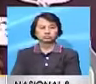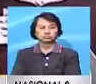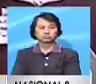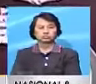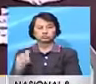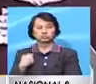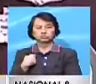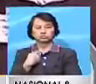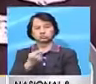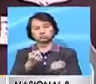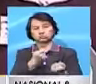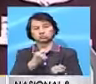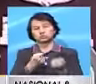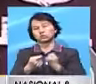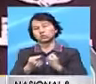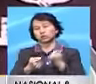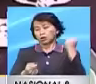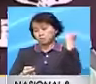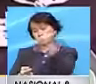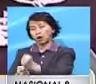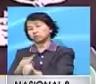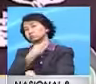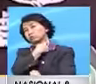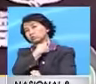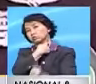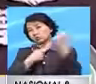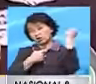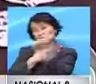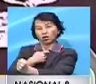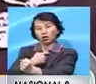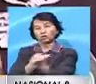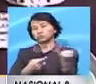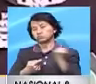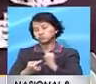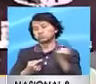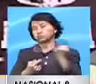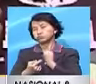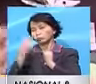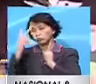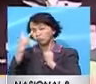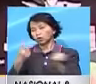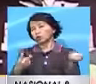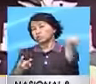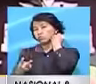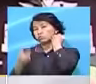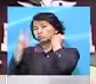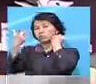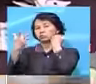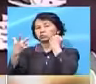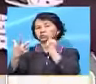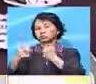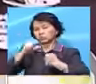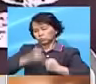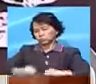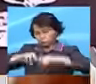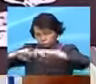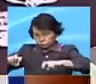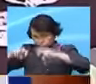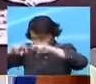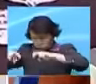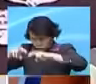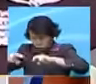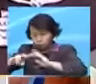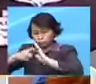dada kiri dan juga di Leh yang dalamlah itulah kemungkinan kita akanm untukastikan